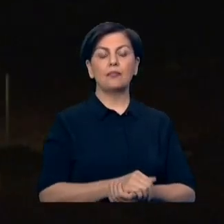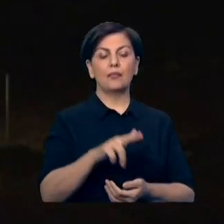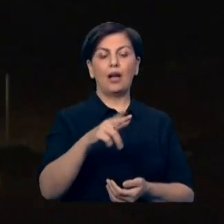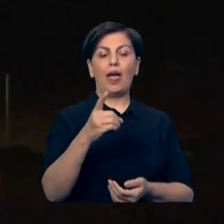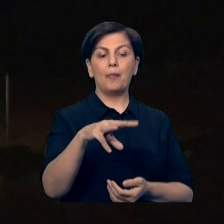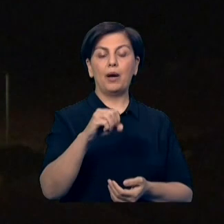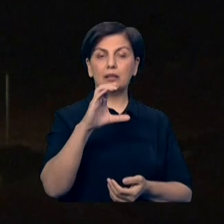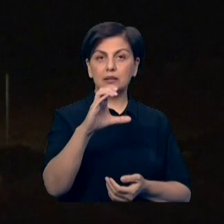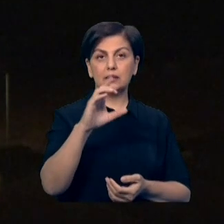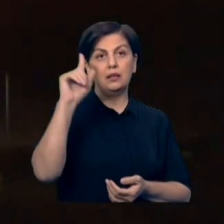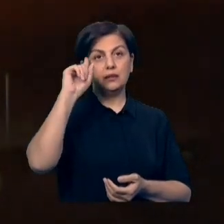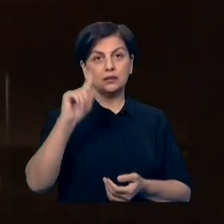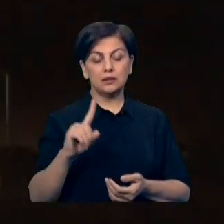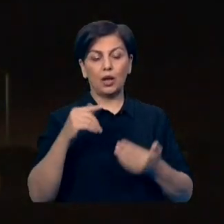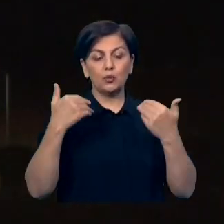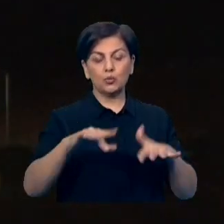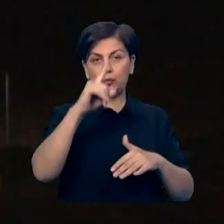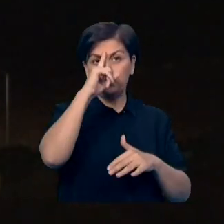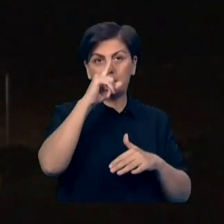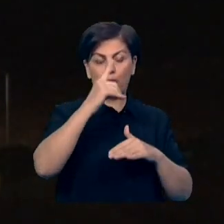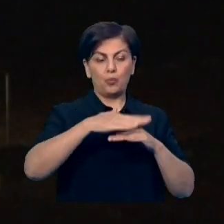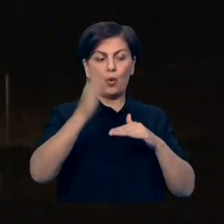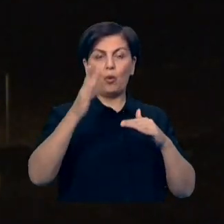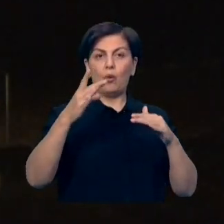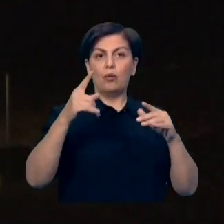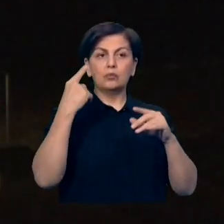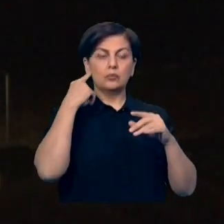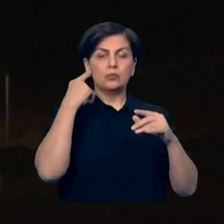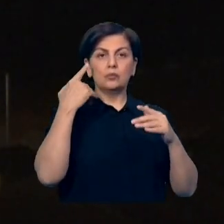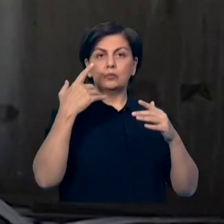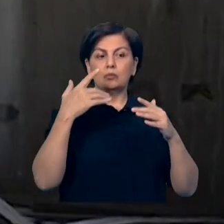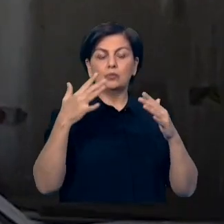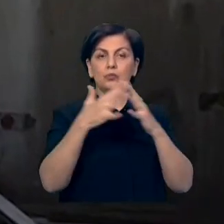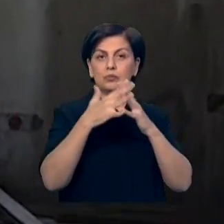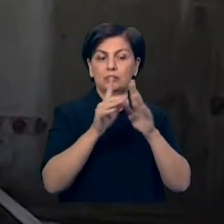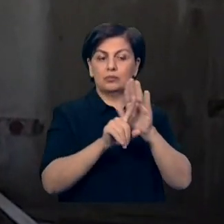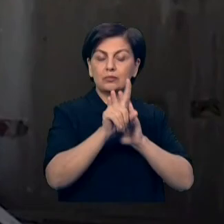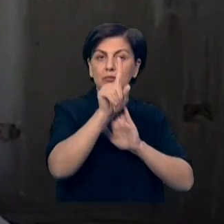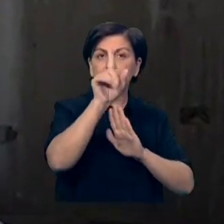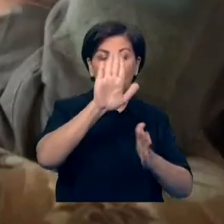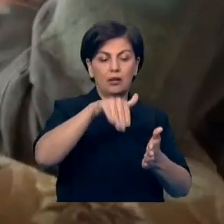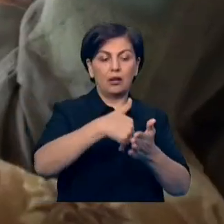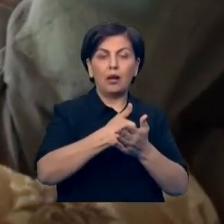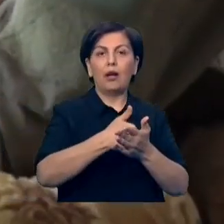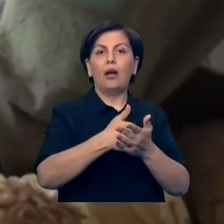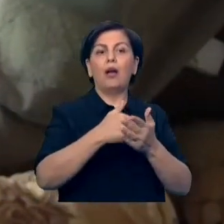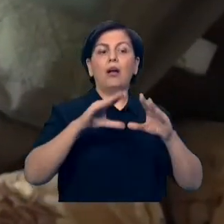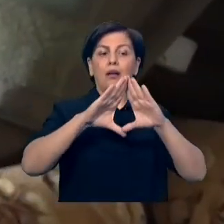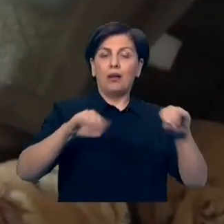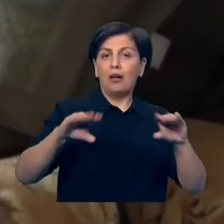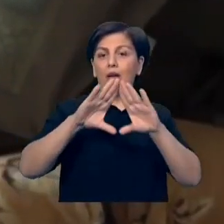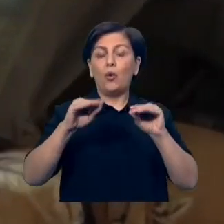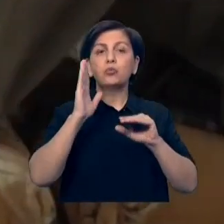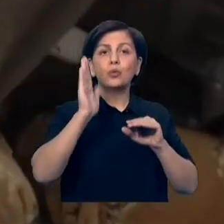Həmas-İsrail arasındakı mübarizə bir aydan çoxdur ki, davam edir. Müharibə başlayandan ateşkəsin əldə olması üçün addımlar atılsa da, tərəflər